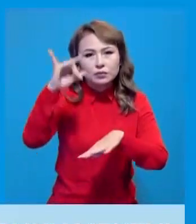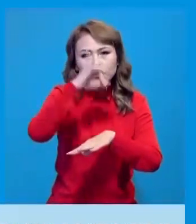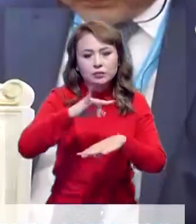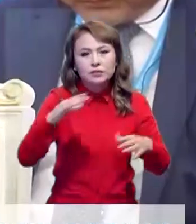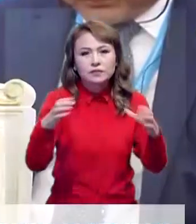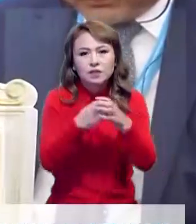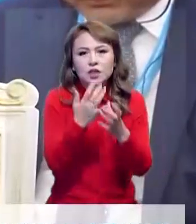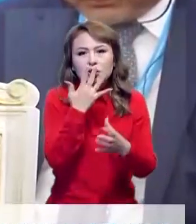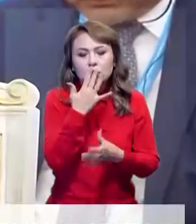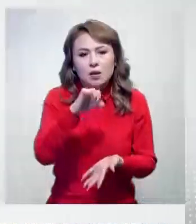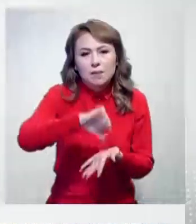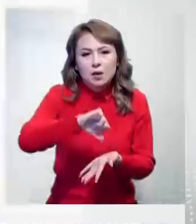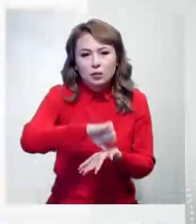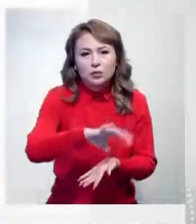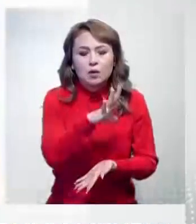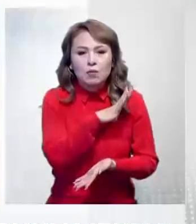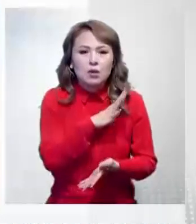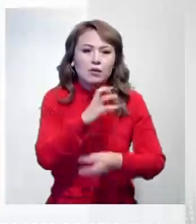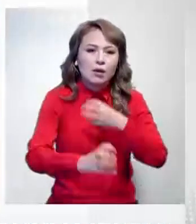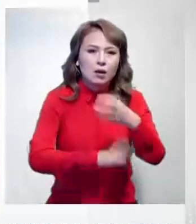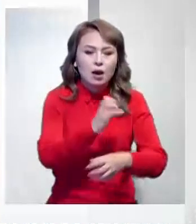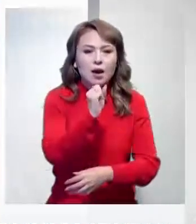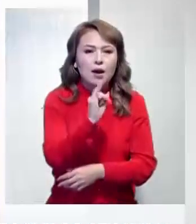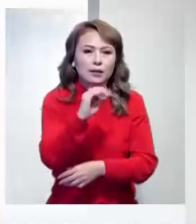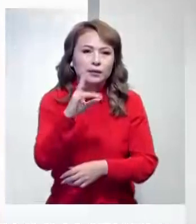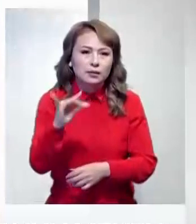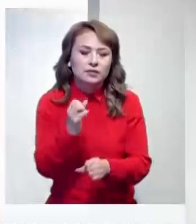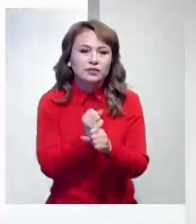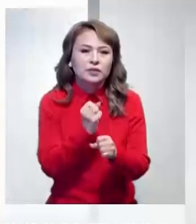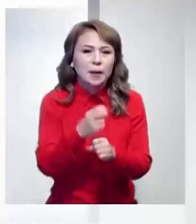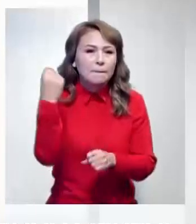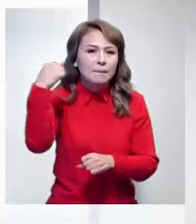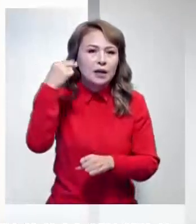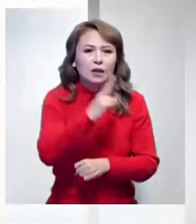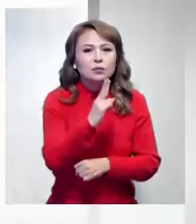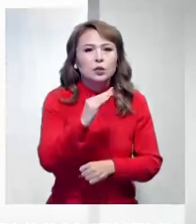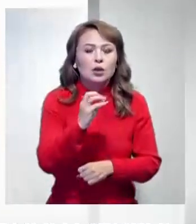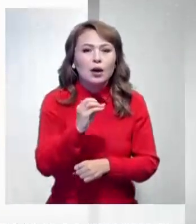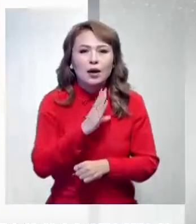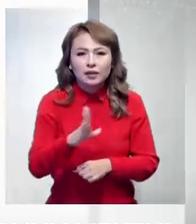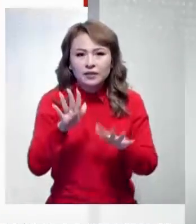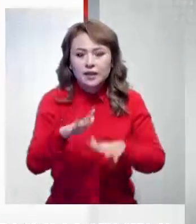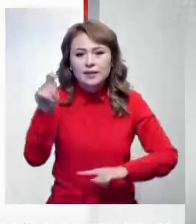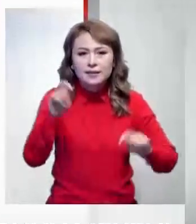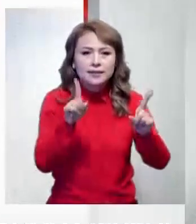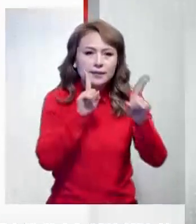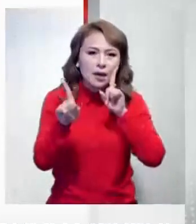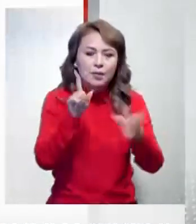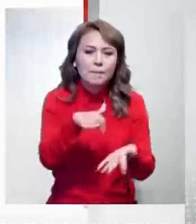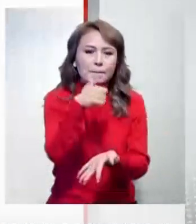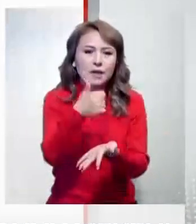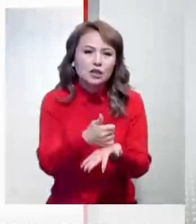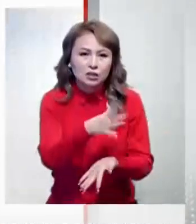дейді шетелдік бақ өкілдері. Халықаралық АКИ пресс басылымы президент Қасым Жомарт Тоқаевтың саммитте сөйлеген сөзін басшылыққа ала